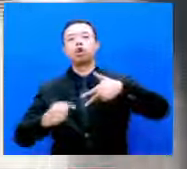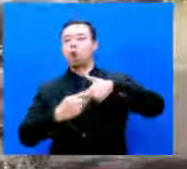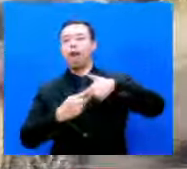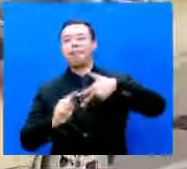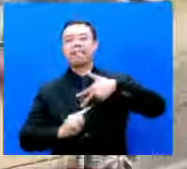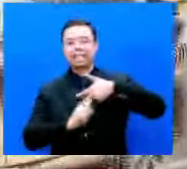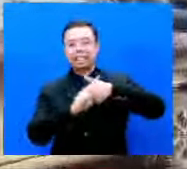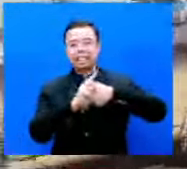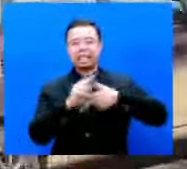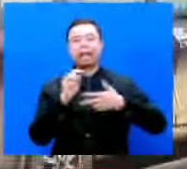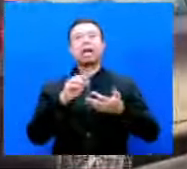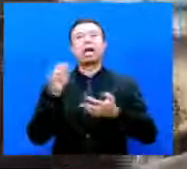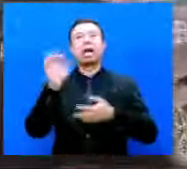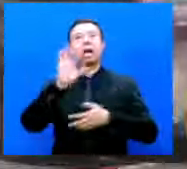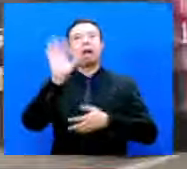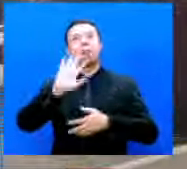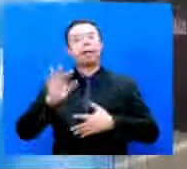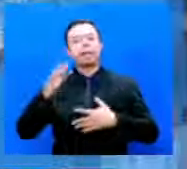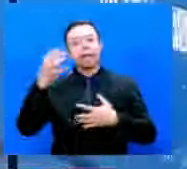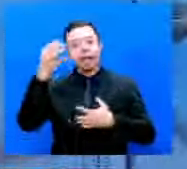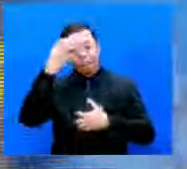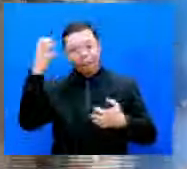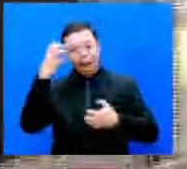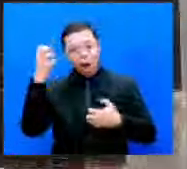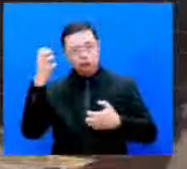Kecamatan Mandai, Kabupaten Maros, Sulawesi Selatan.